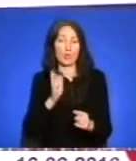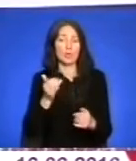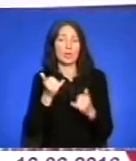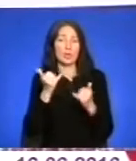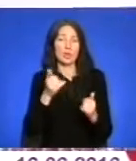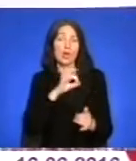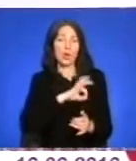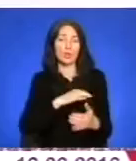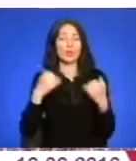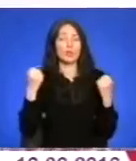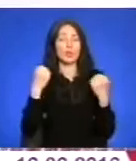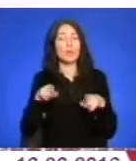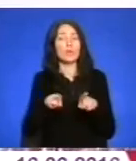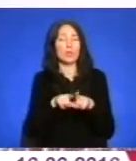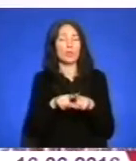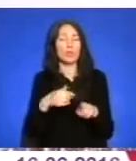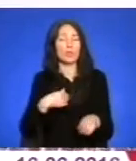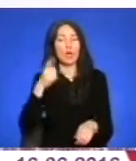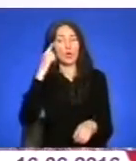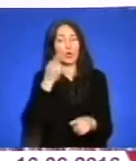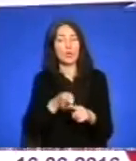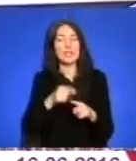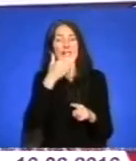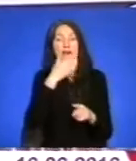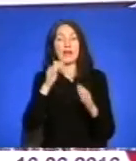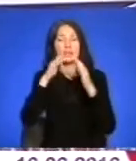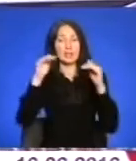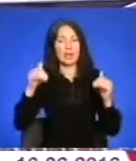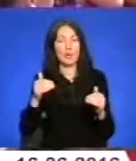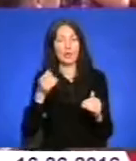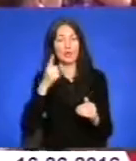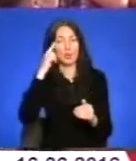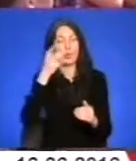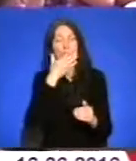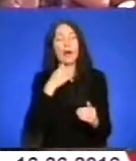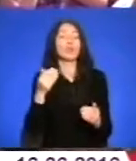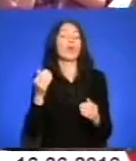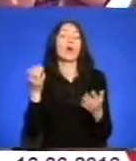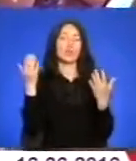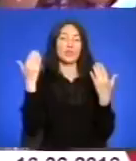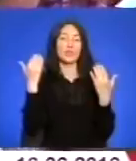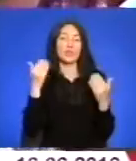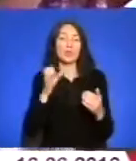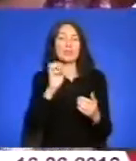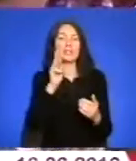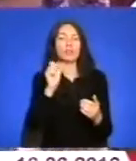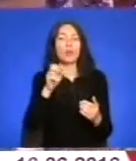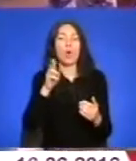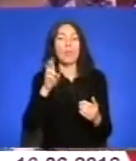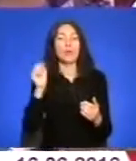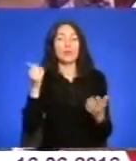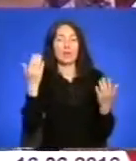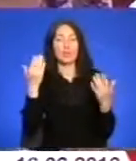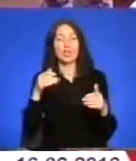оздоровлюються також. Я думаю, це гарний табір. Я думаю, що вони гарно відпочинуть. Сашко та Богдан уже вдруге таборують у